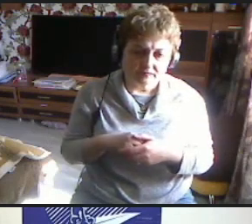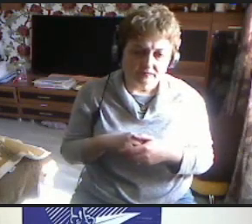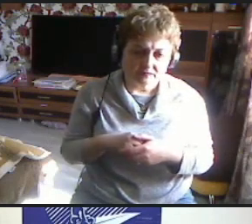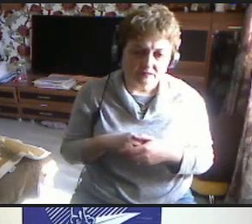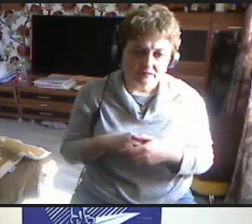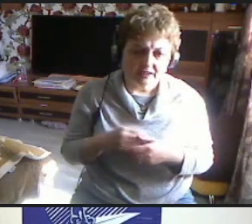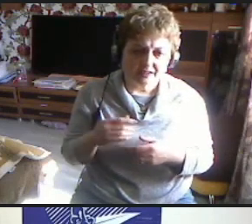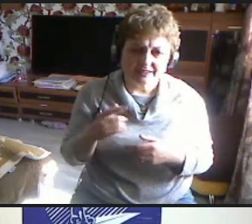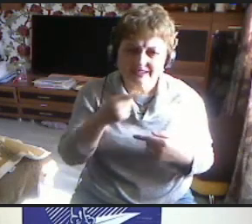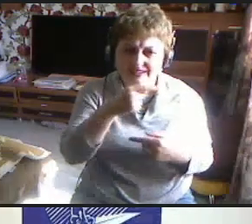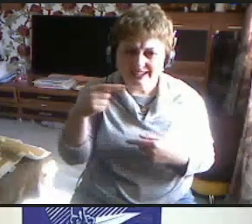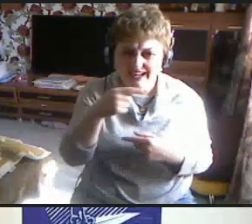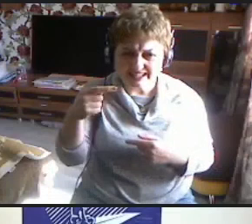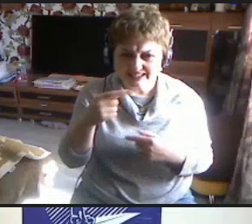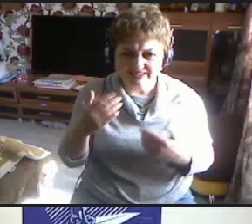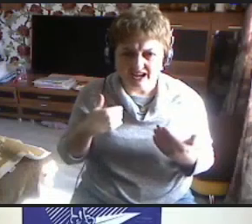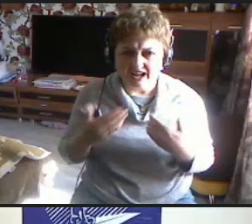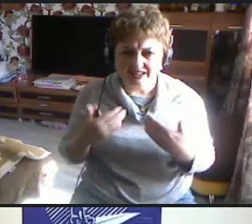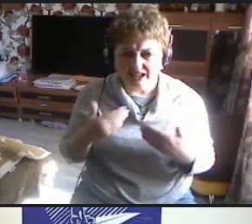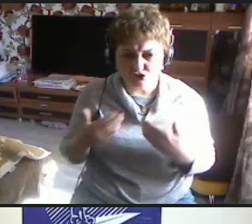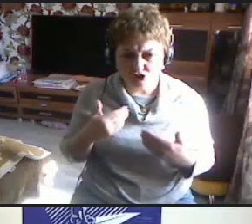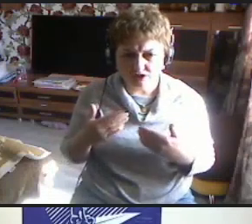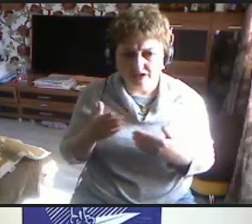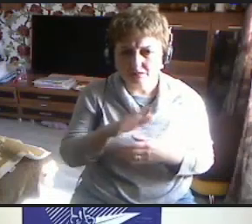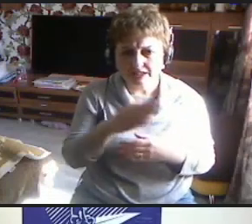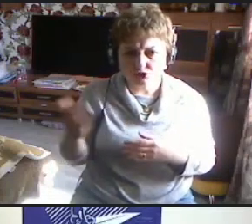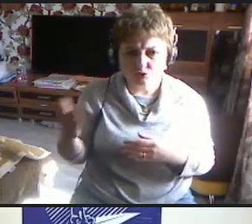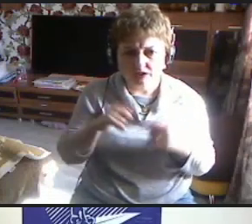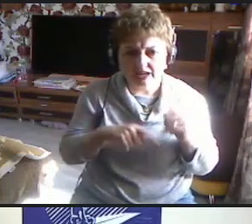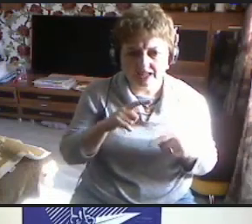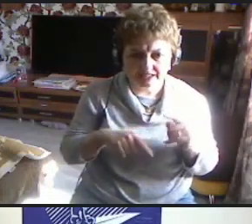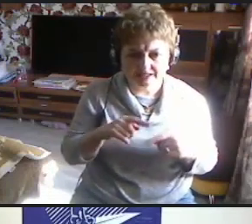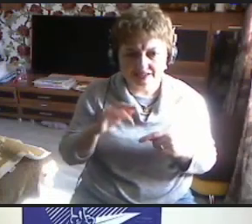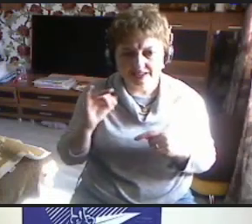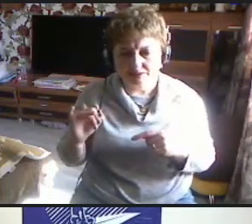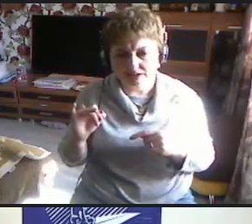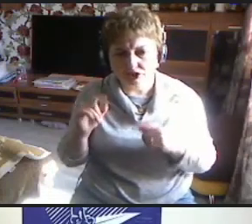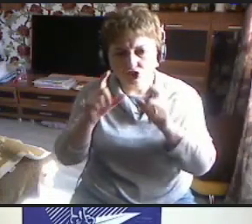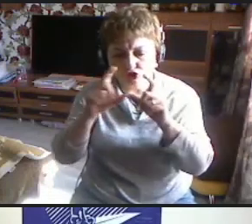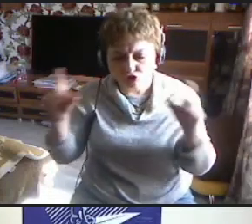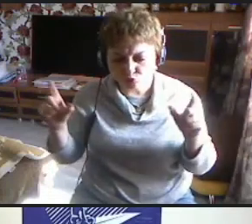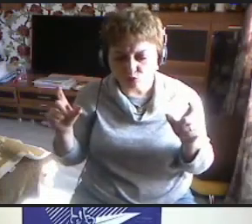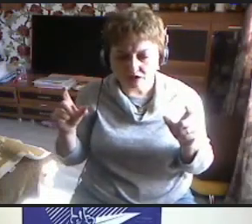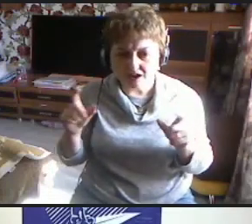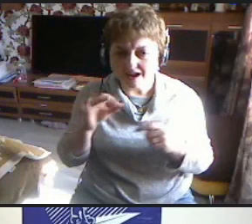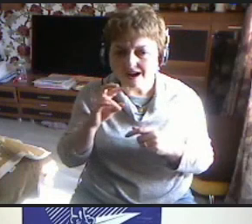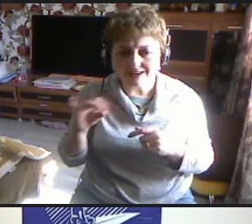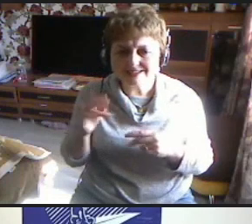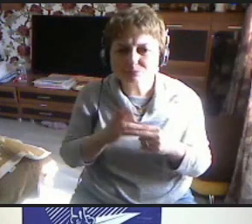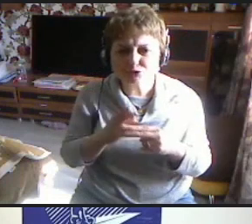негативные отношения между родителями и школы, они мешают